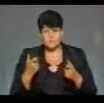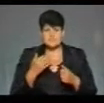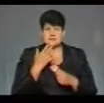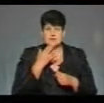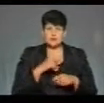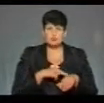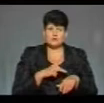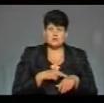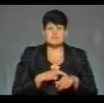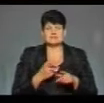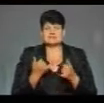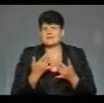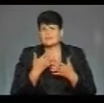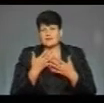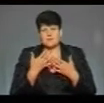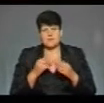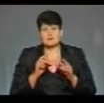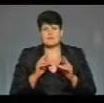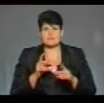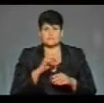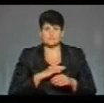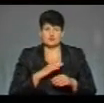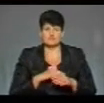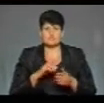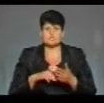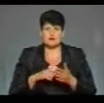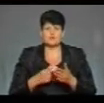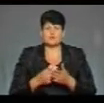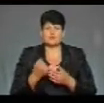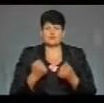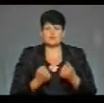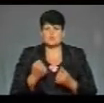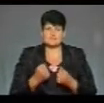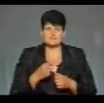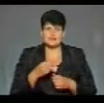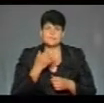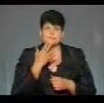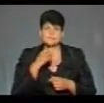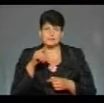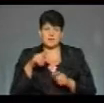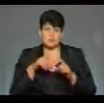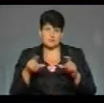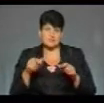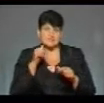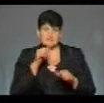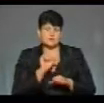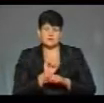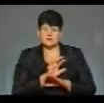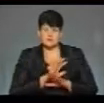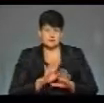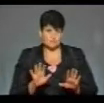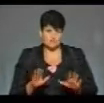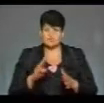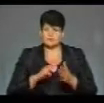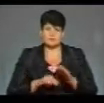Нацполіцією наразі немає механізму застосування штрафних санкцій до водіїв авто на єврономерах. Відтак, відзавтра їх не зупинятимуть та